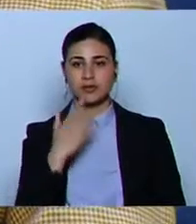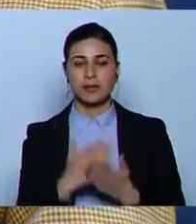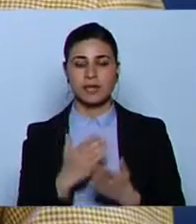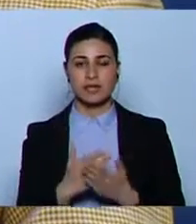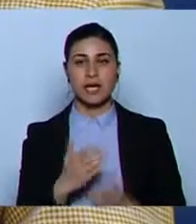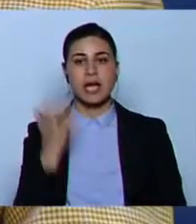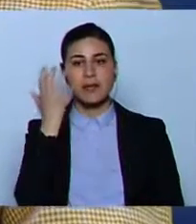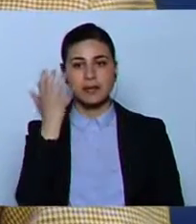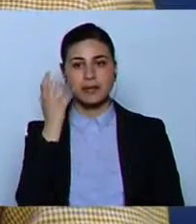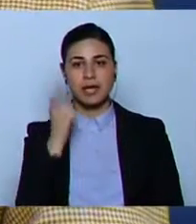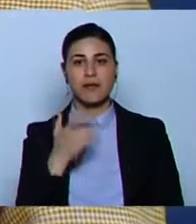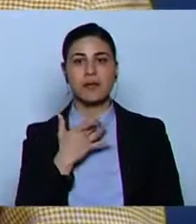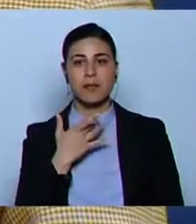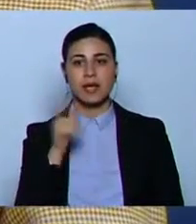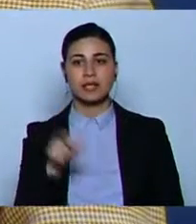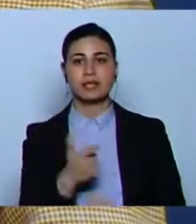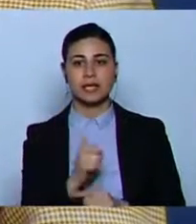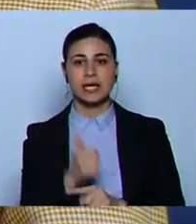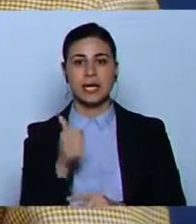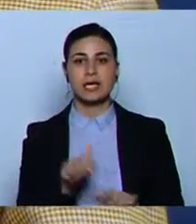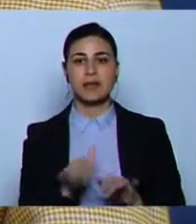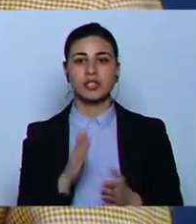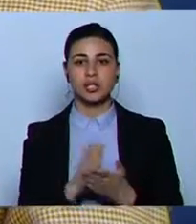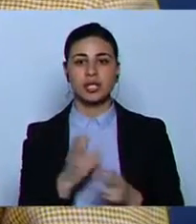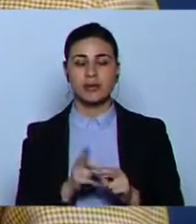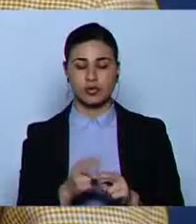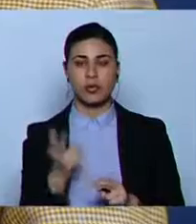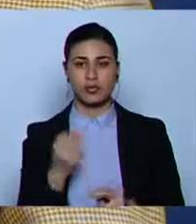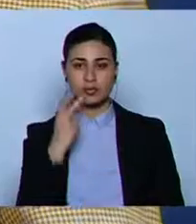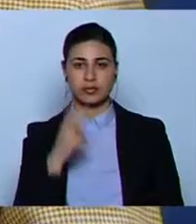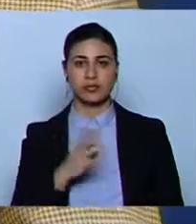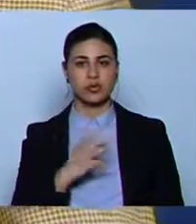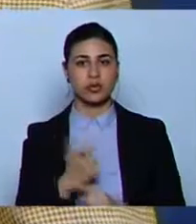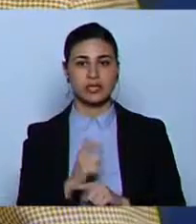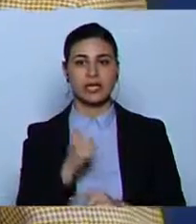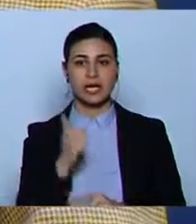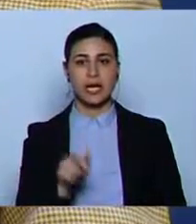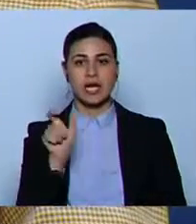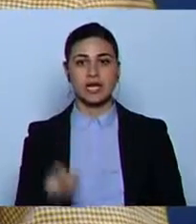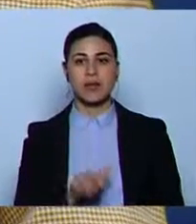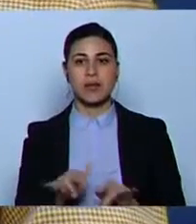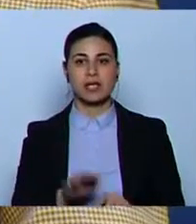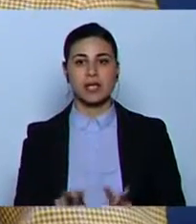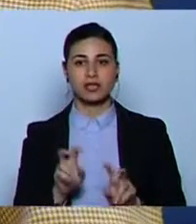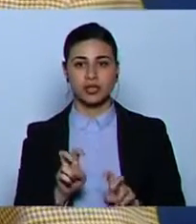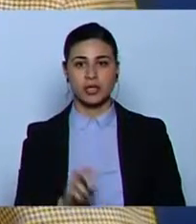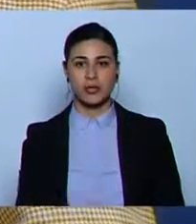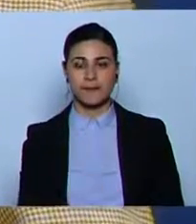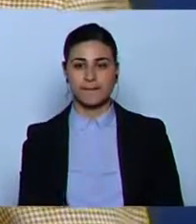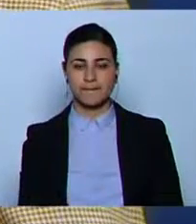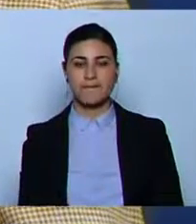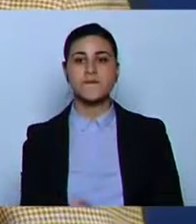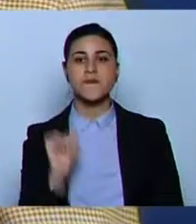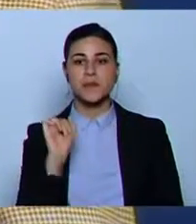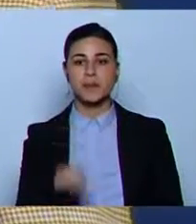მერი პლატონ კალმახელიძე რეალურად ძალიან კარგი მენეჯერია, იმიტომ რომ დაადასტურა თავის თქვა უნარი მენეჯმენტში, შეძლო